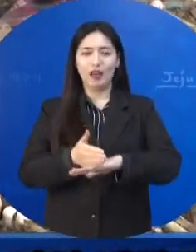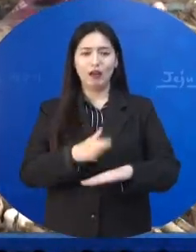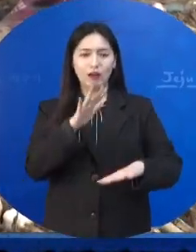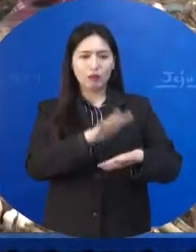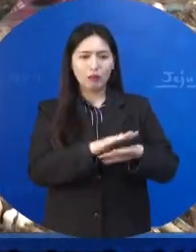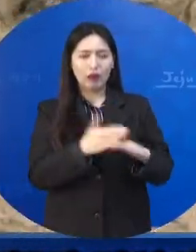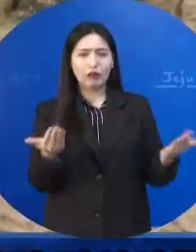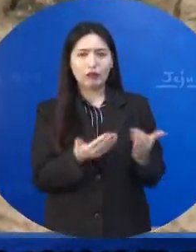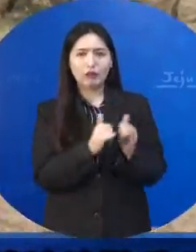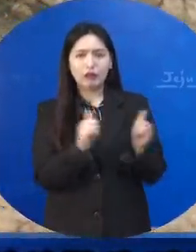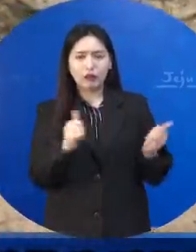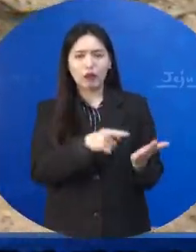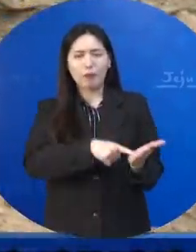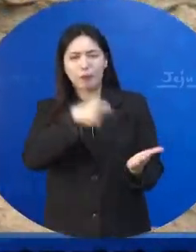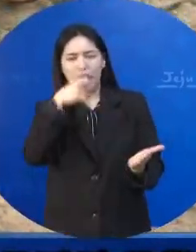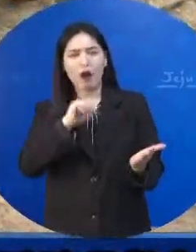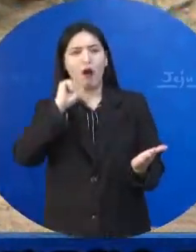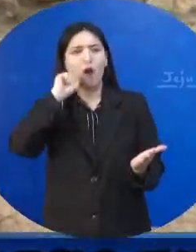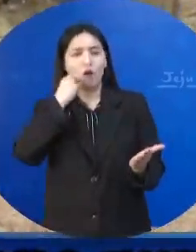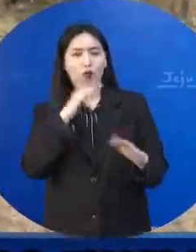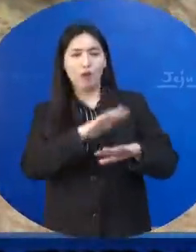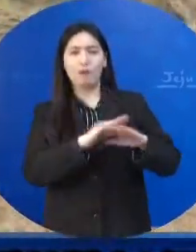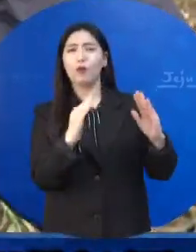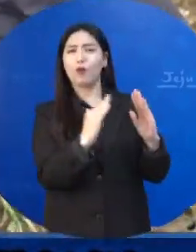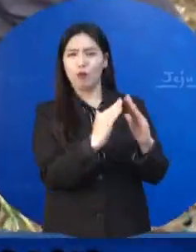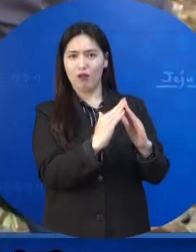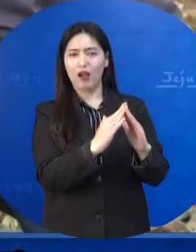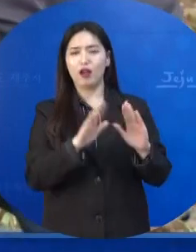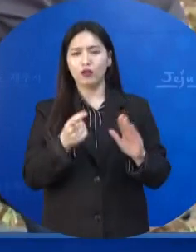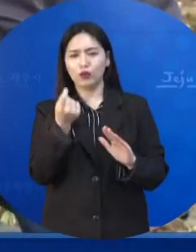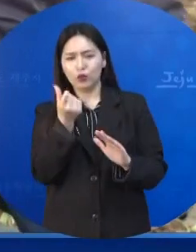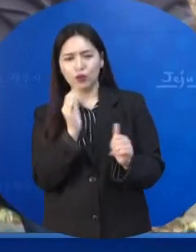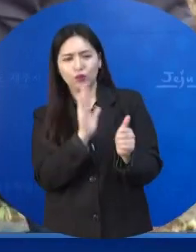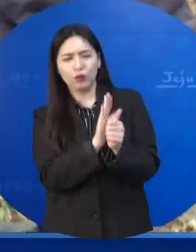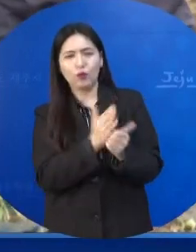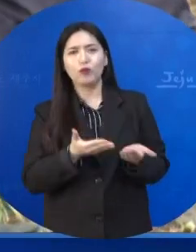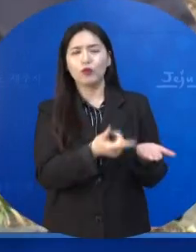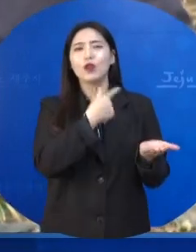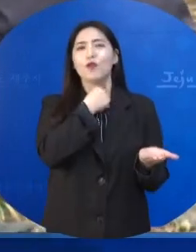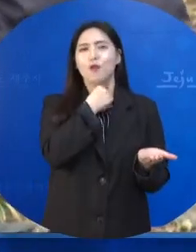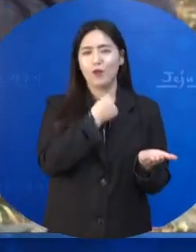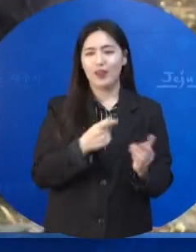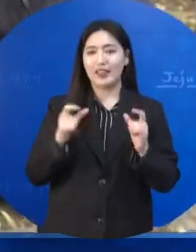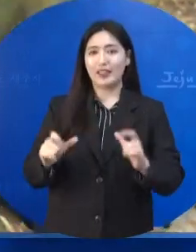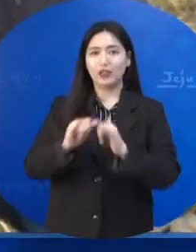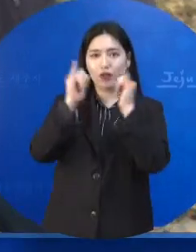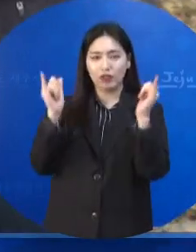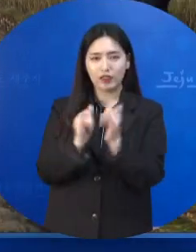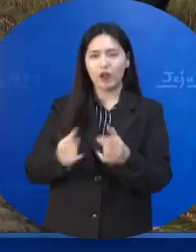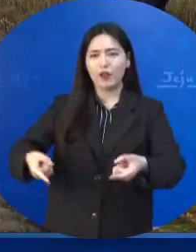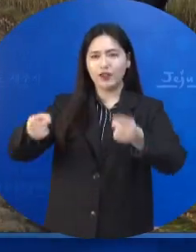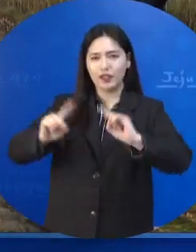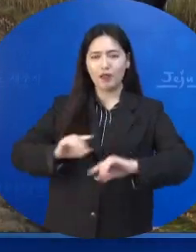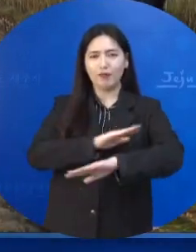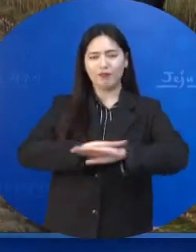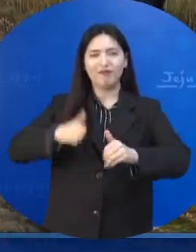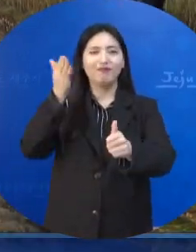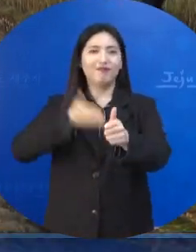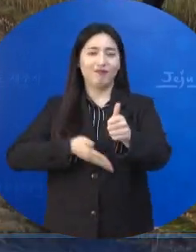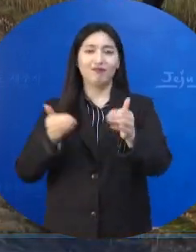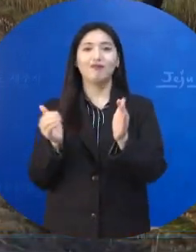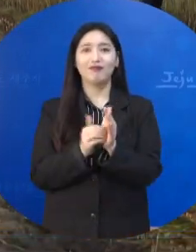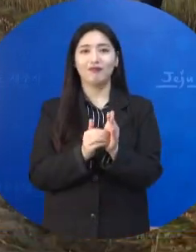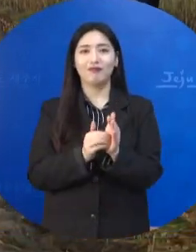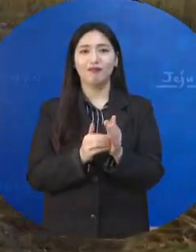일손 부족으로 어려움을 겪고 있는 농가에 조금이나마 도움이 되길 바란다며 지역사회의